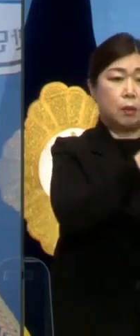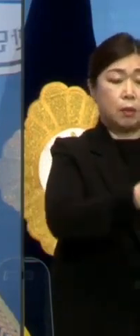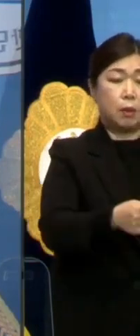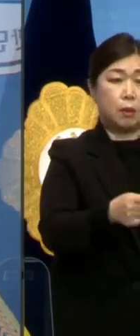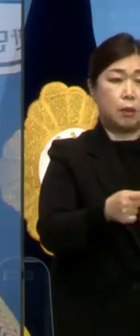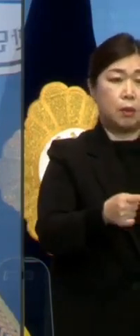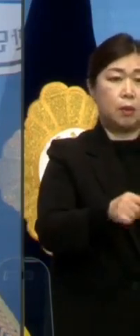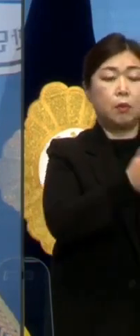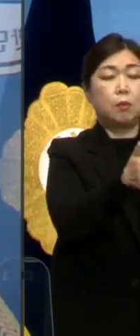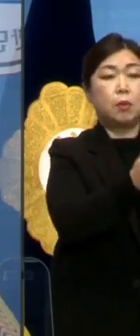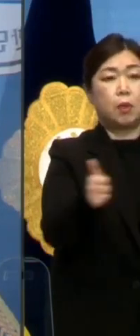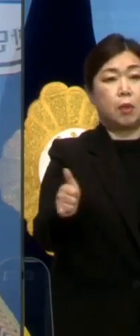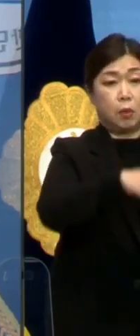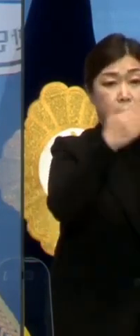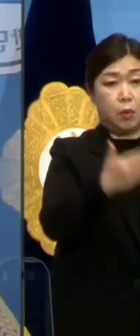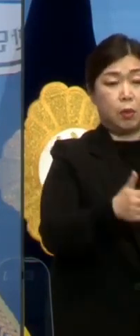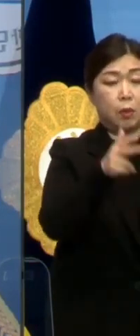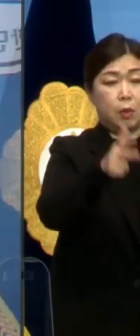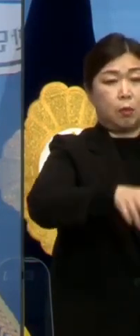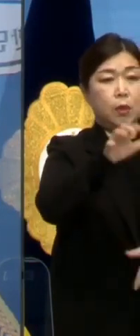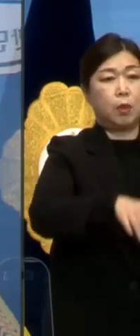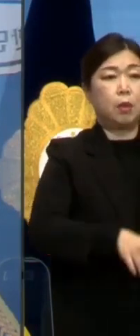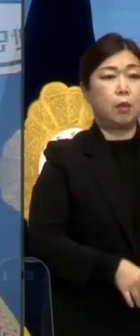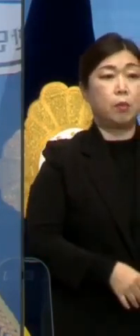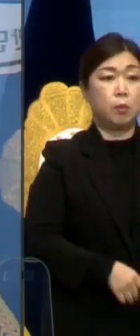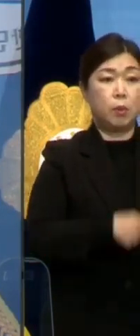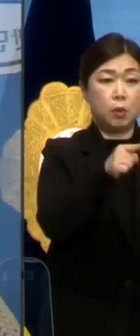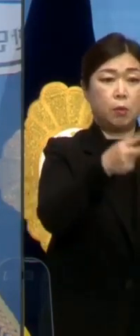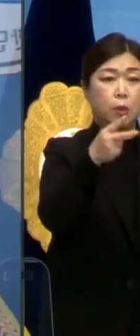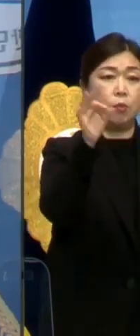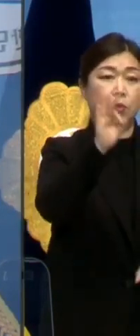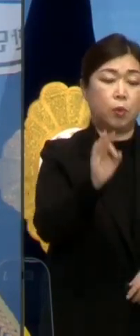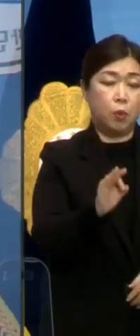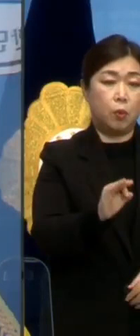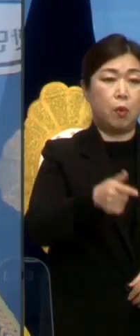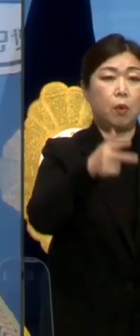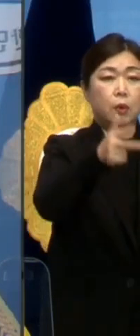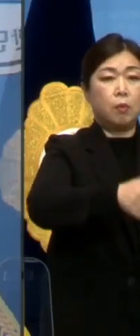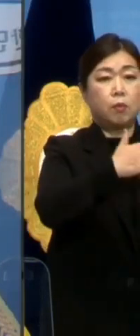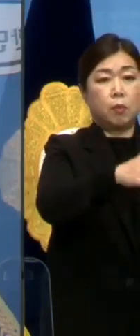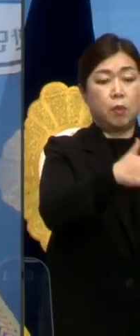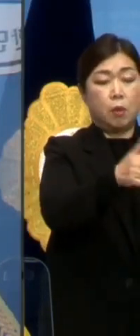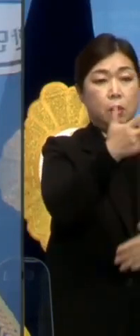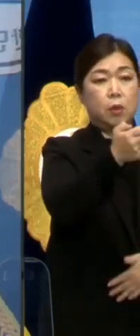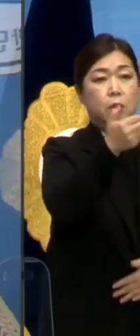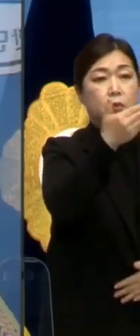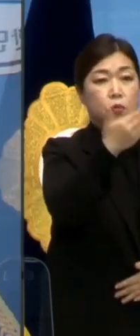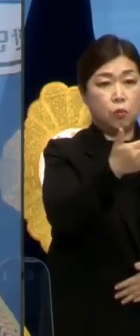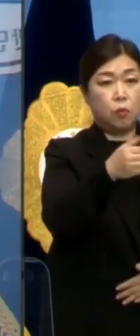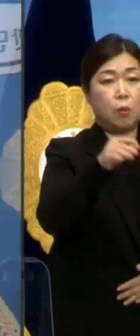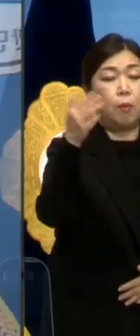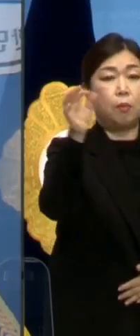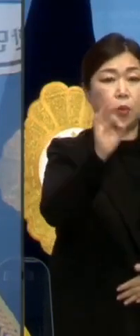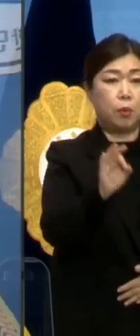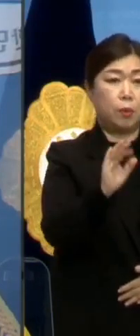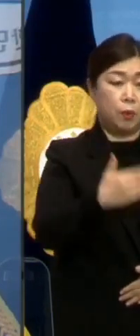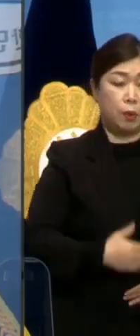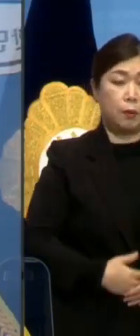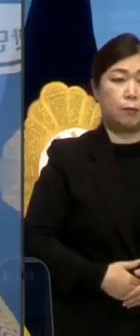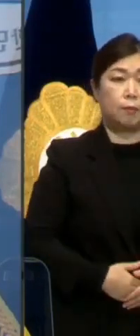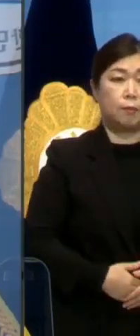사망자는 전체 사업장의 32.1%이며 사업체의 수는 79.8%에 달합니다.